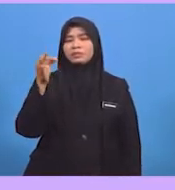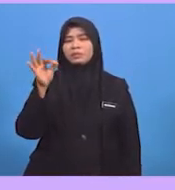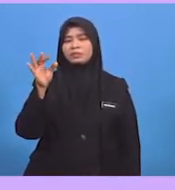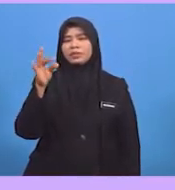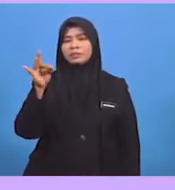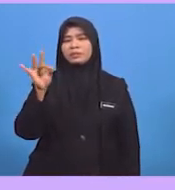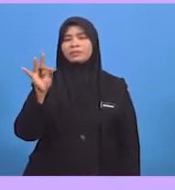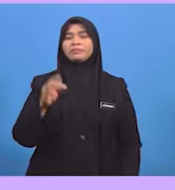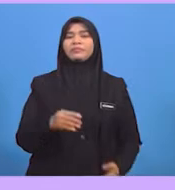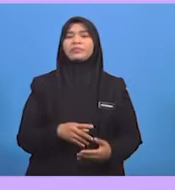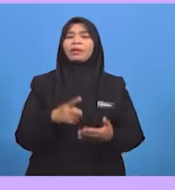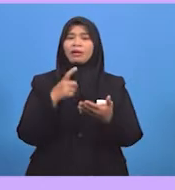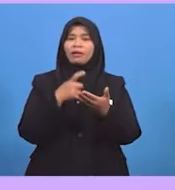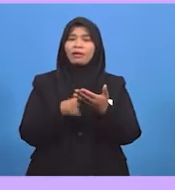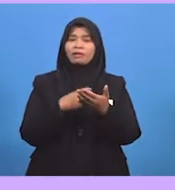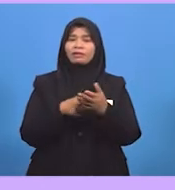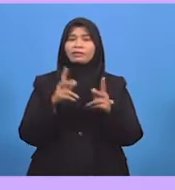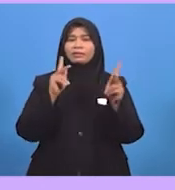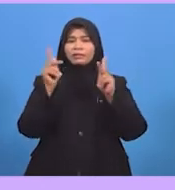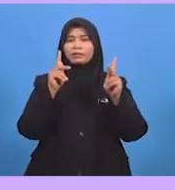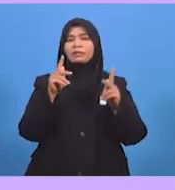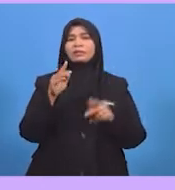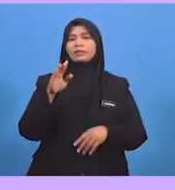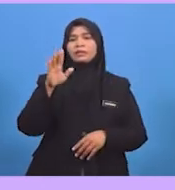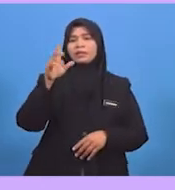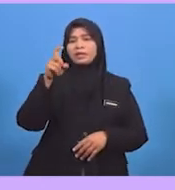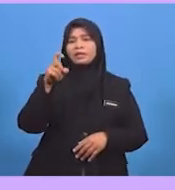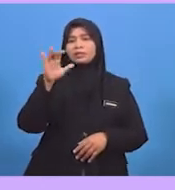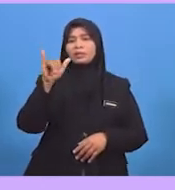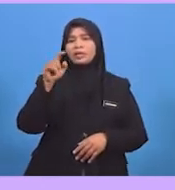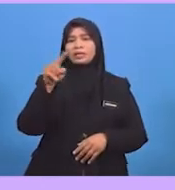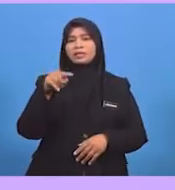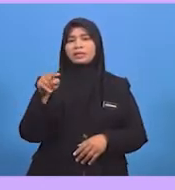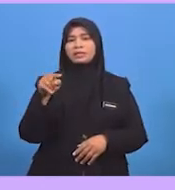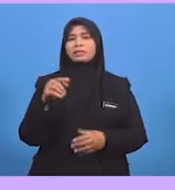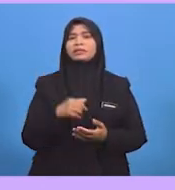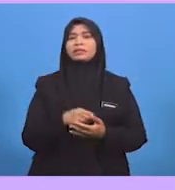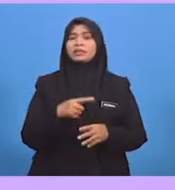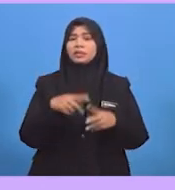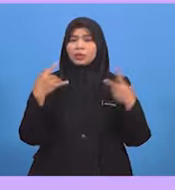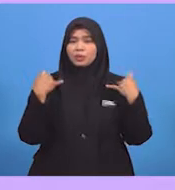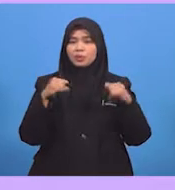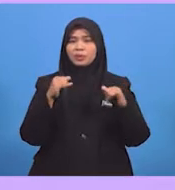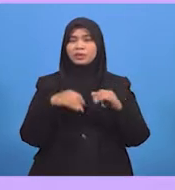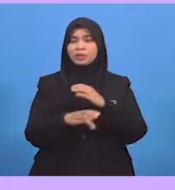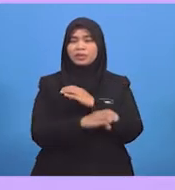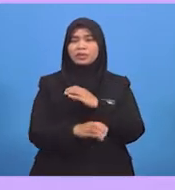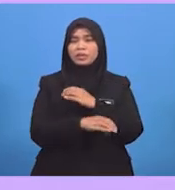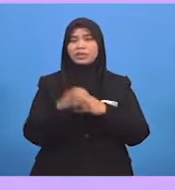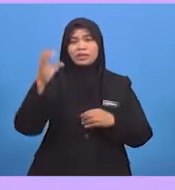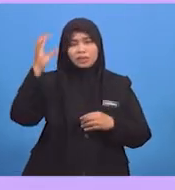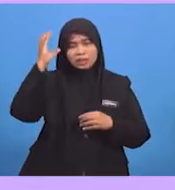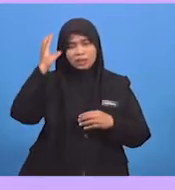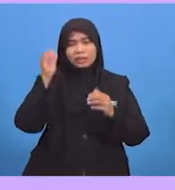Soalan 2. Harga kereta model XYZ Pro 1.4 Turbo dijual di negara